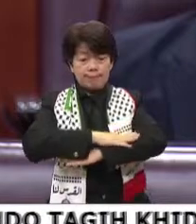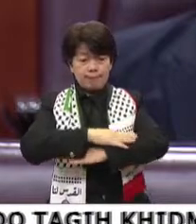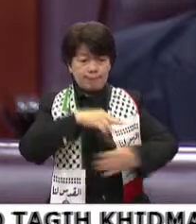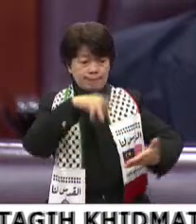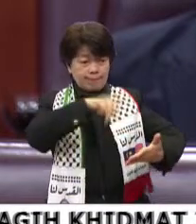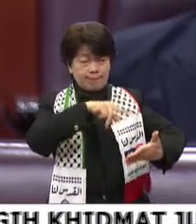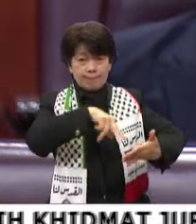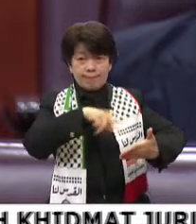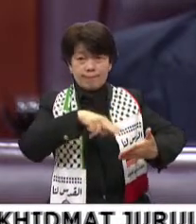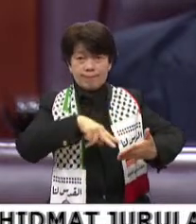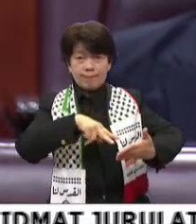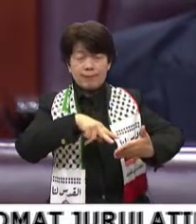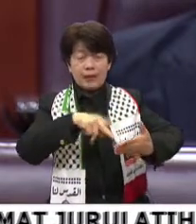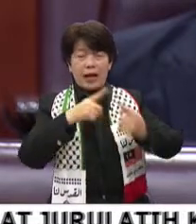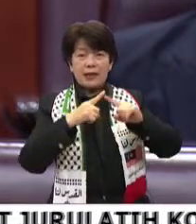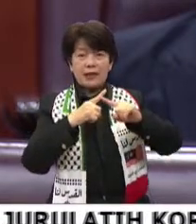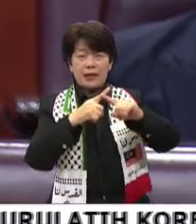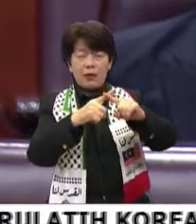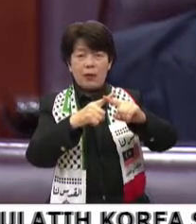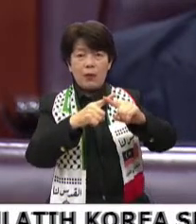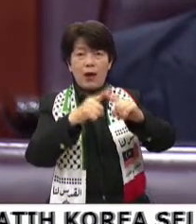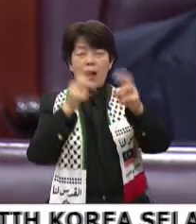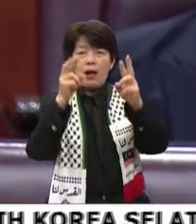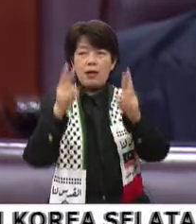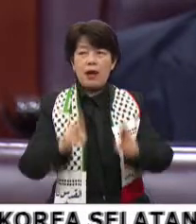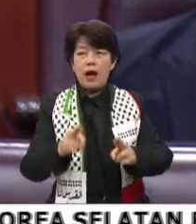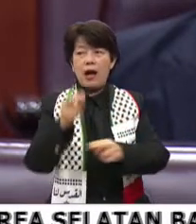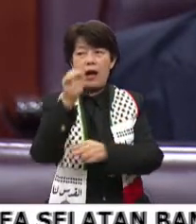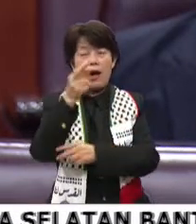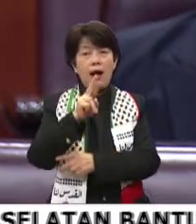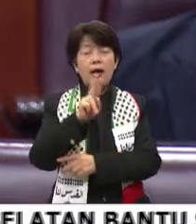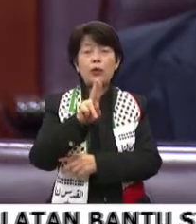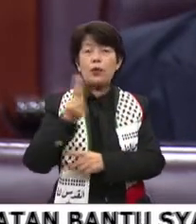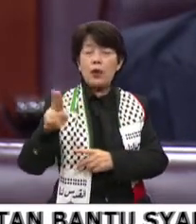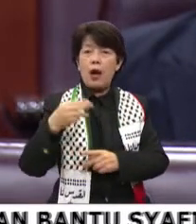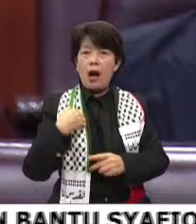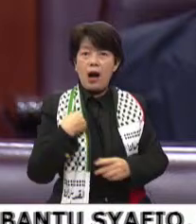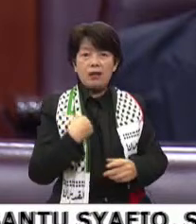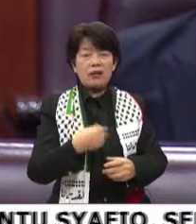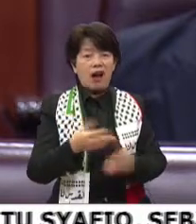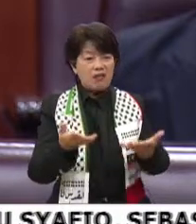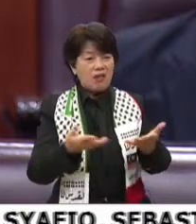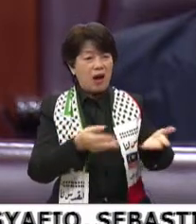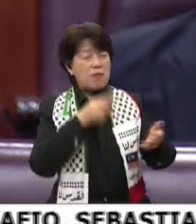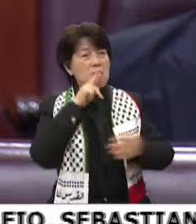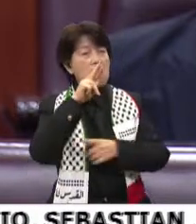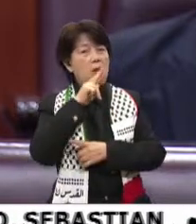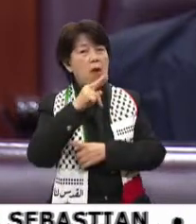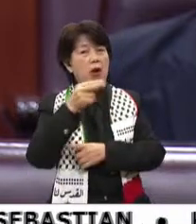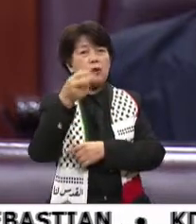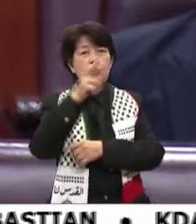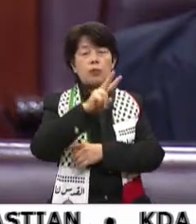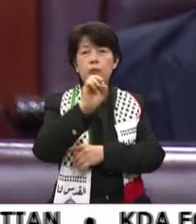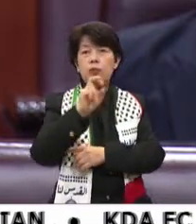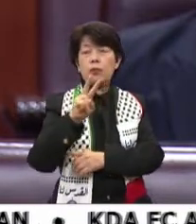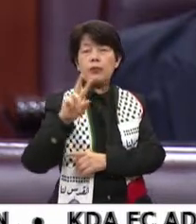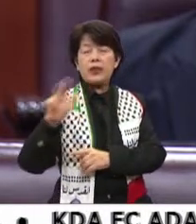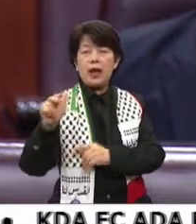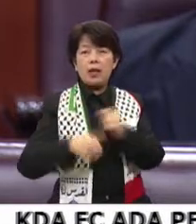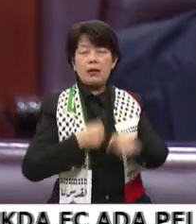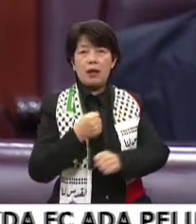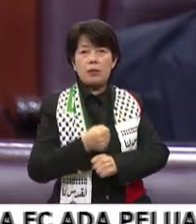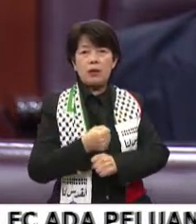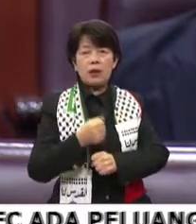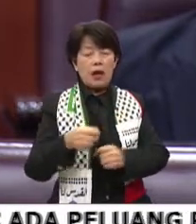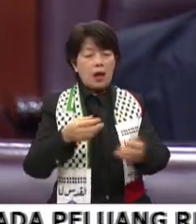dewan rakyat iaitu Rang undang-undang kawalan produk merokok demi kesihatan awam 2023 di mana kita